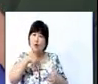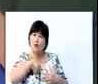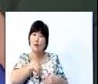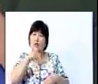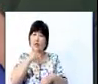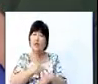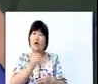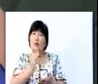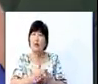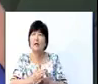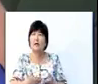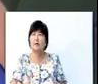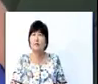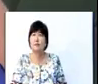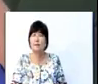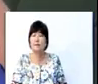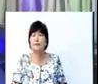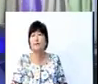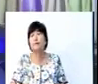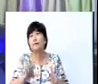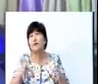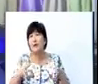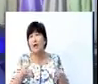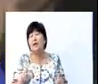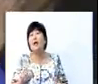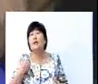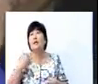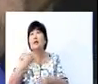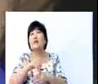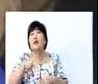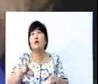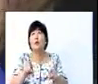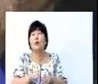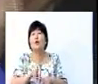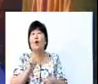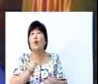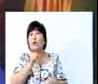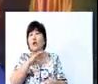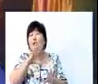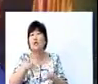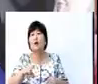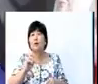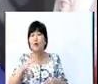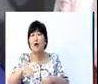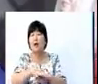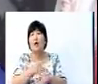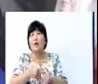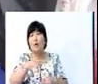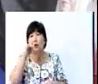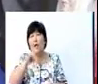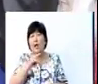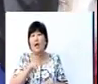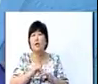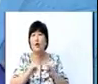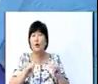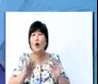барды, барлық енді әсер берді. Сыр сахнагерлері осылайша Қорқыт жалпы түрік халықтары үшін оның ішінде қазақ